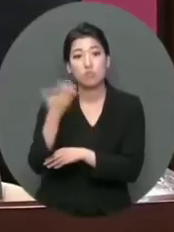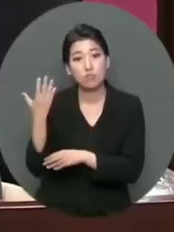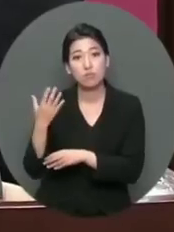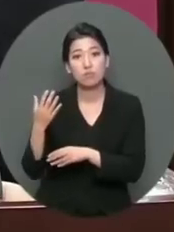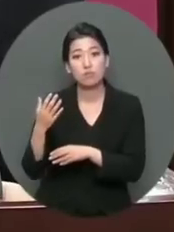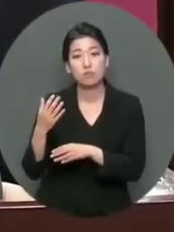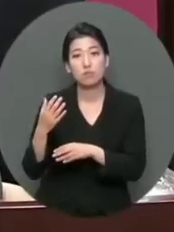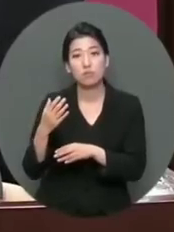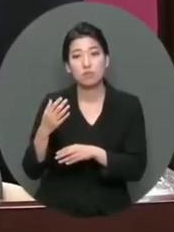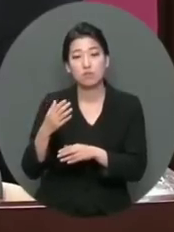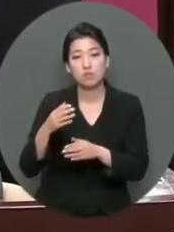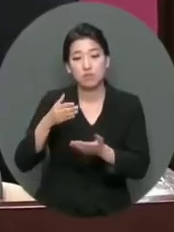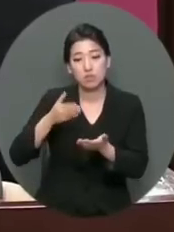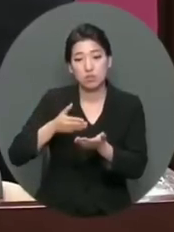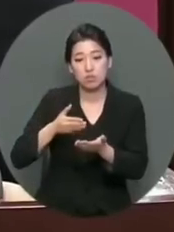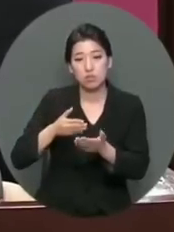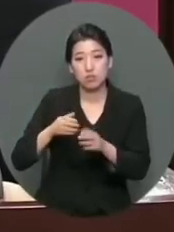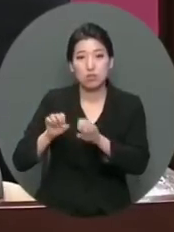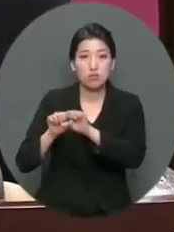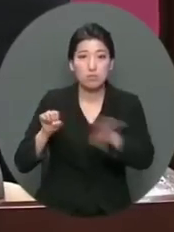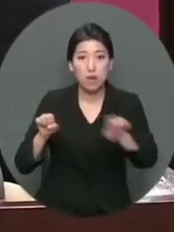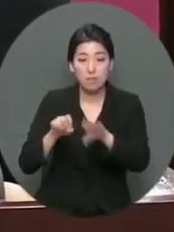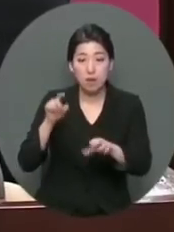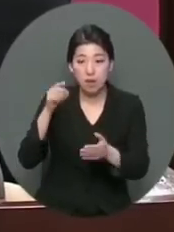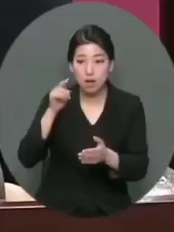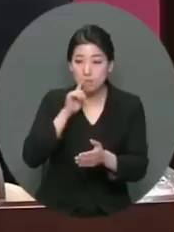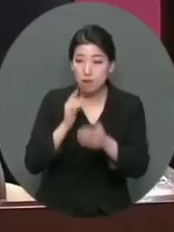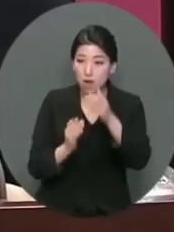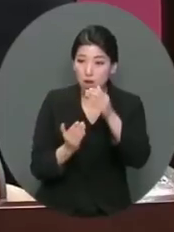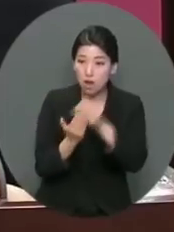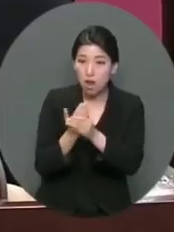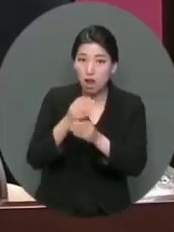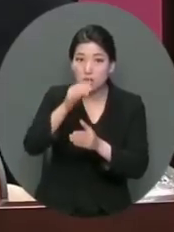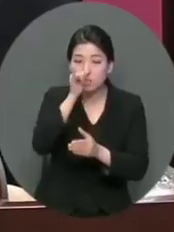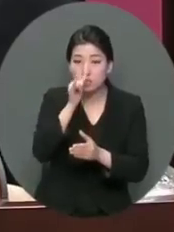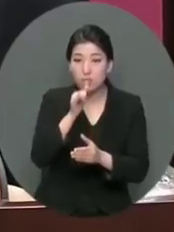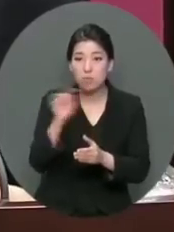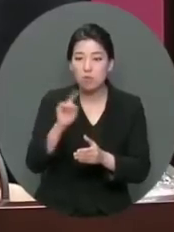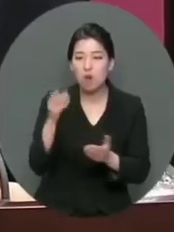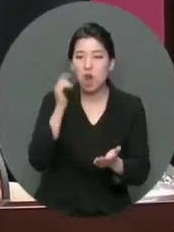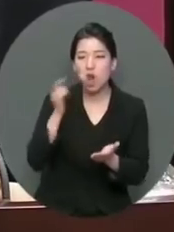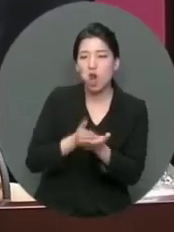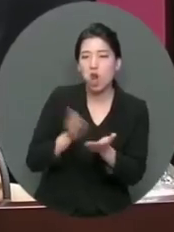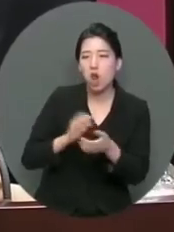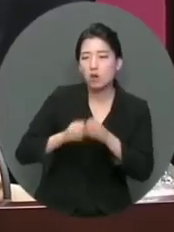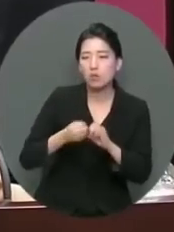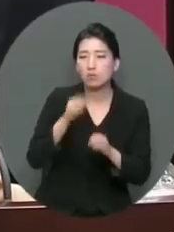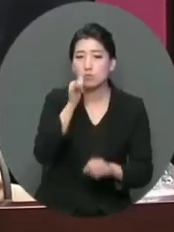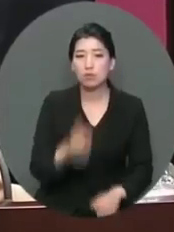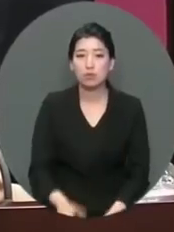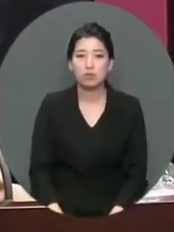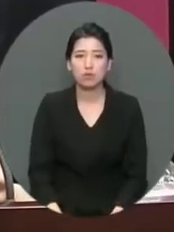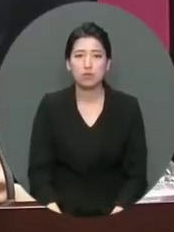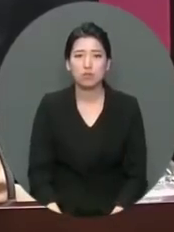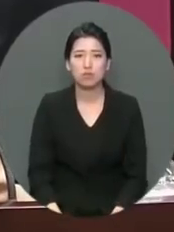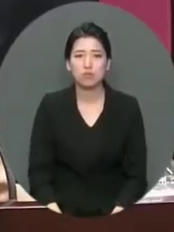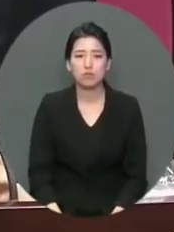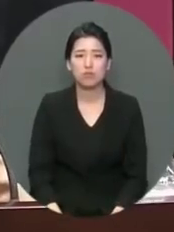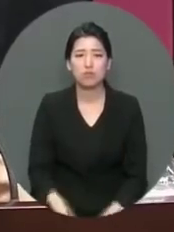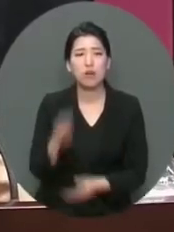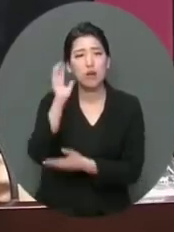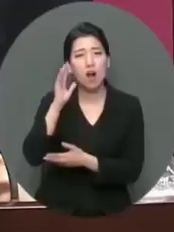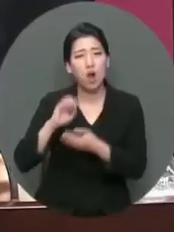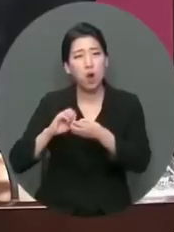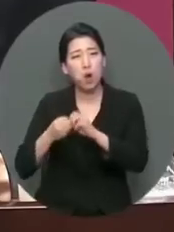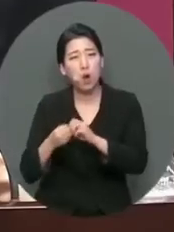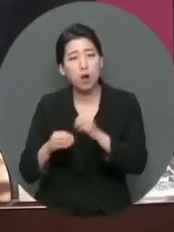괴담, 가짜뉴스 선동으로 몰아가십니까? 과학적 근거가 전혀 없기 때문입니다. 그럼 괴담의 기준, 아니 괴담의 기준과 구분은